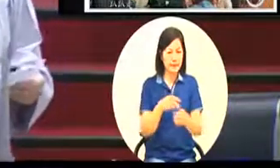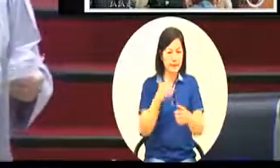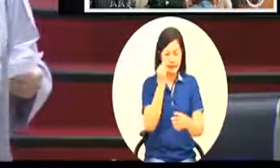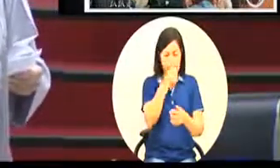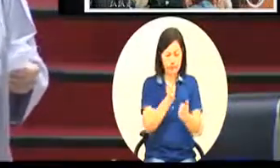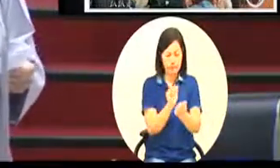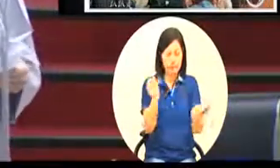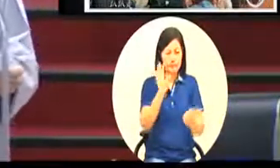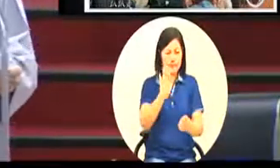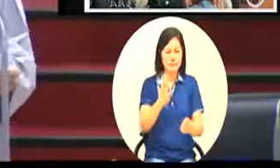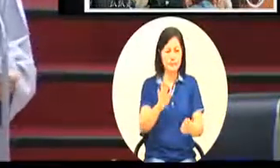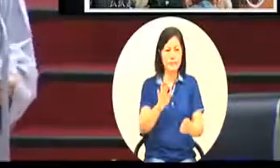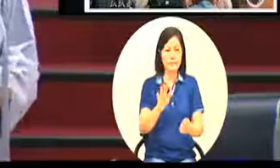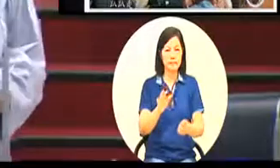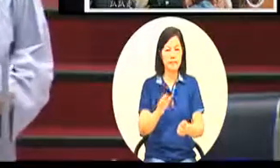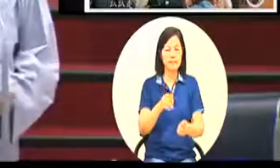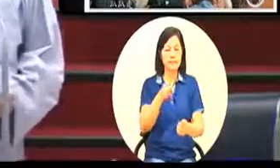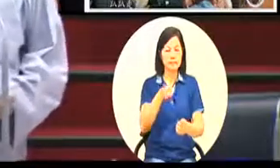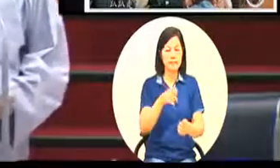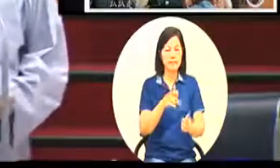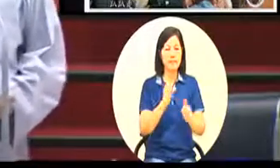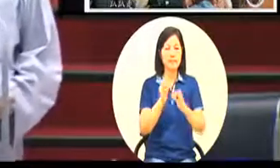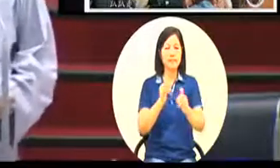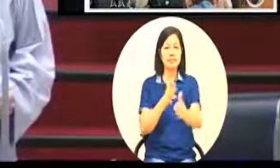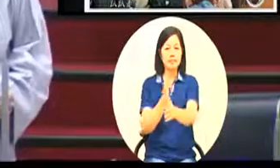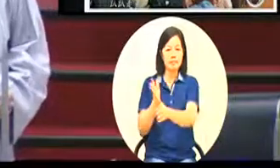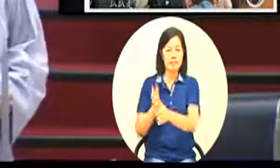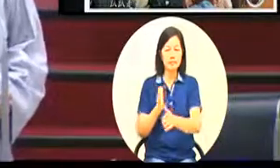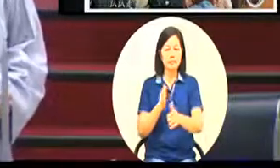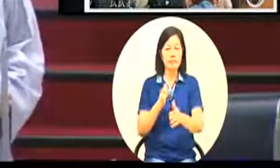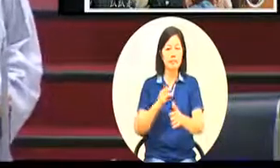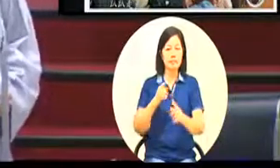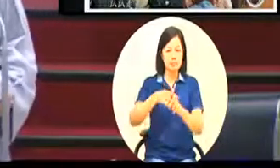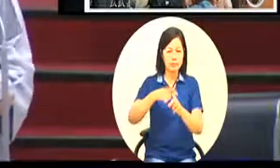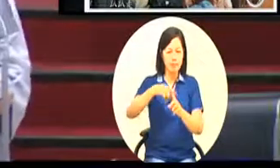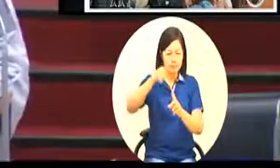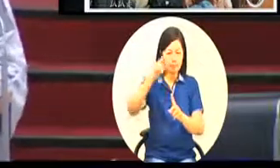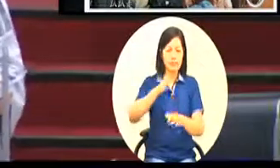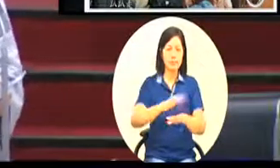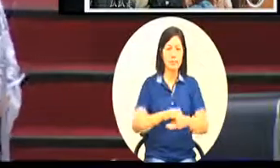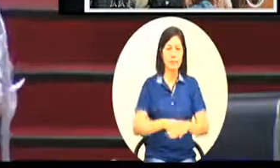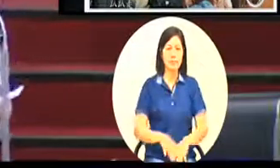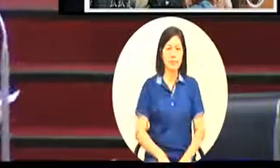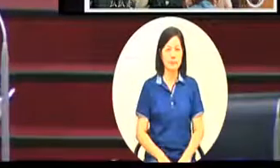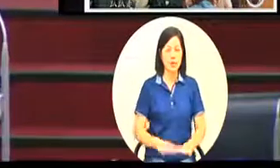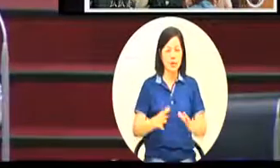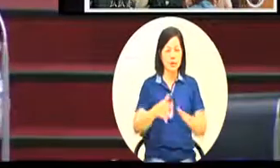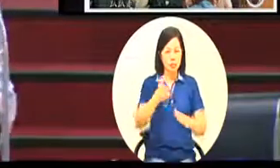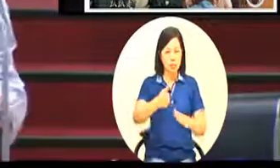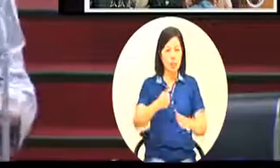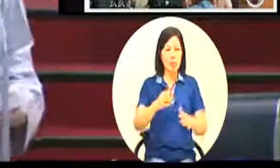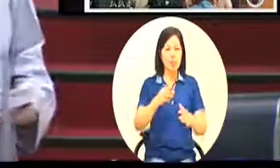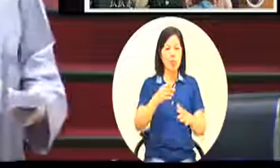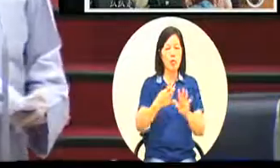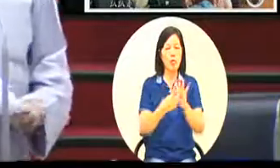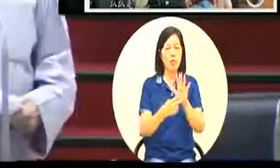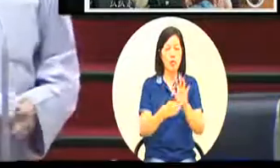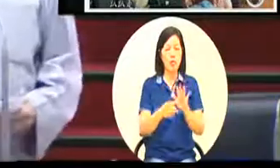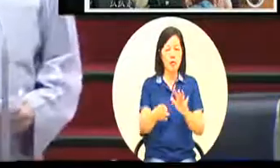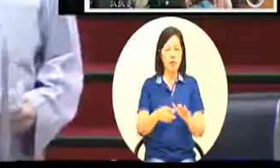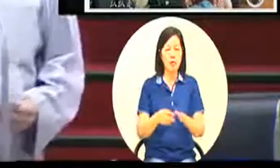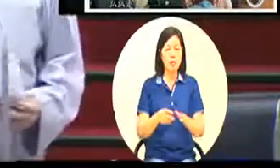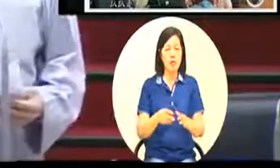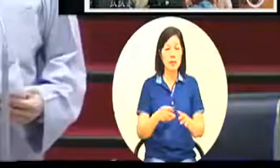啦，因为总统府发言真正有影狂暗伊啊，伊讲民调无重要